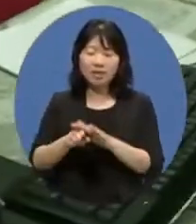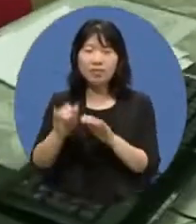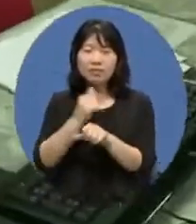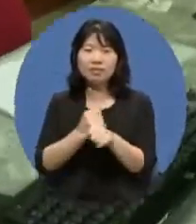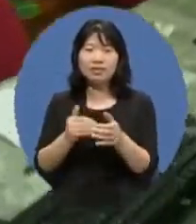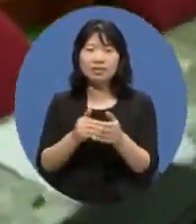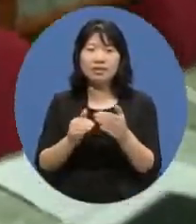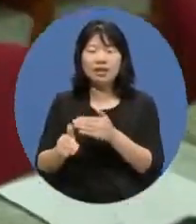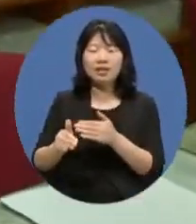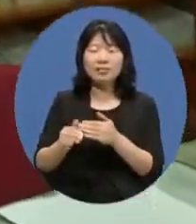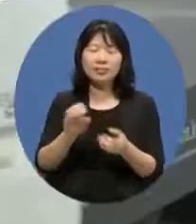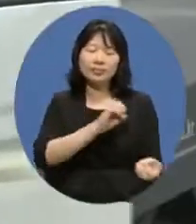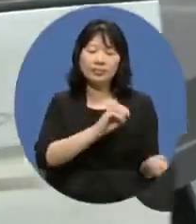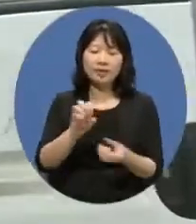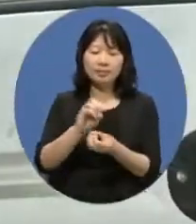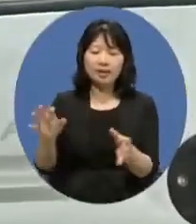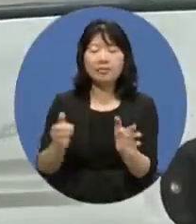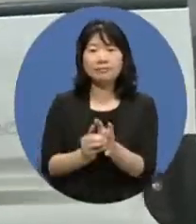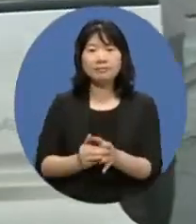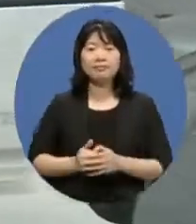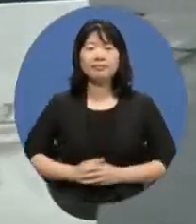택배로 보내줍니다.